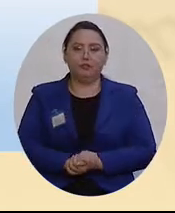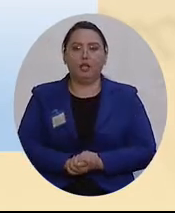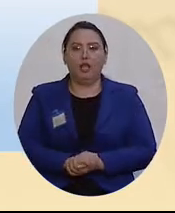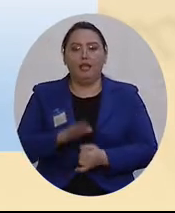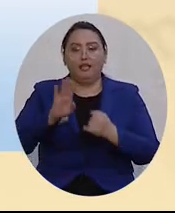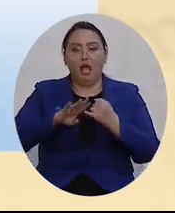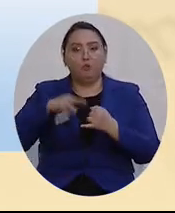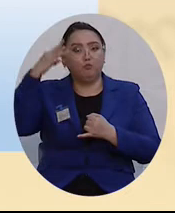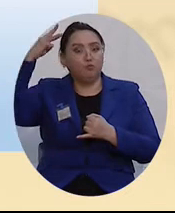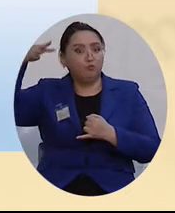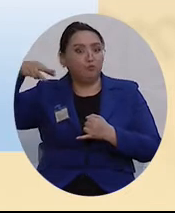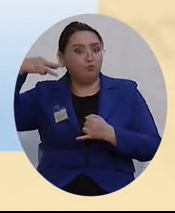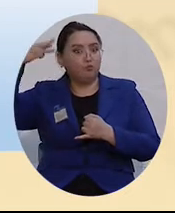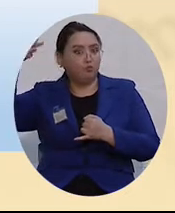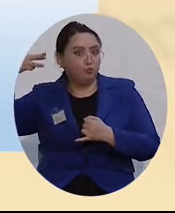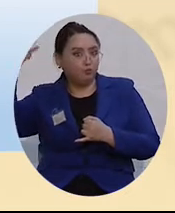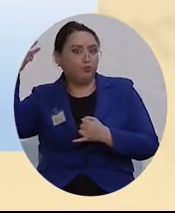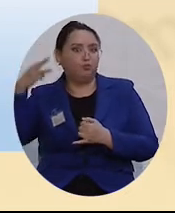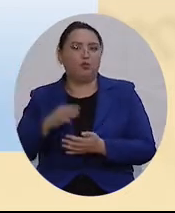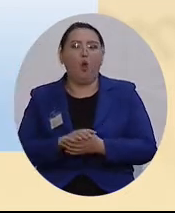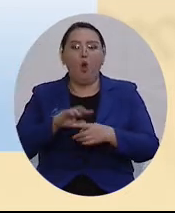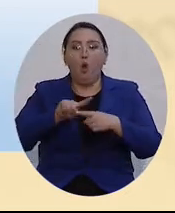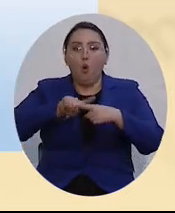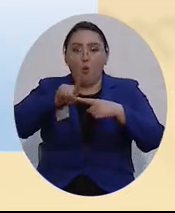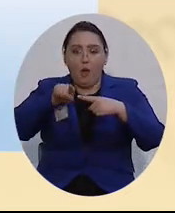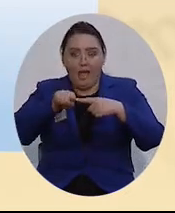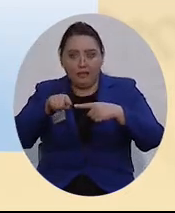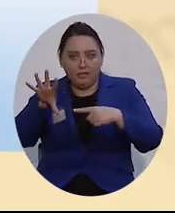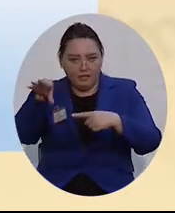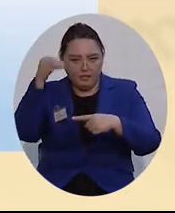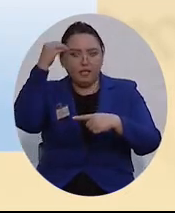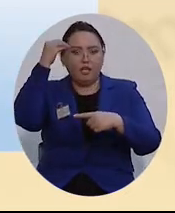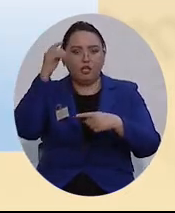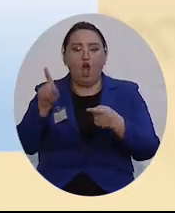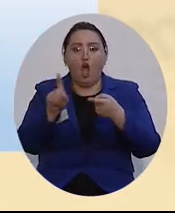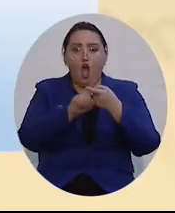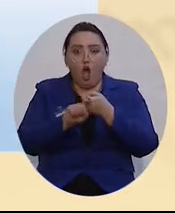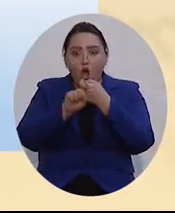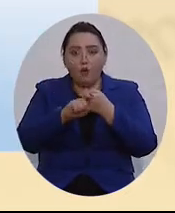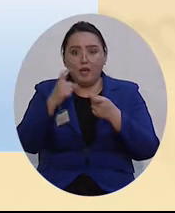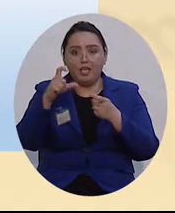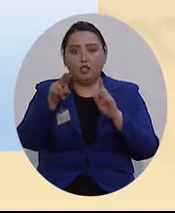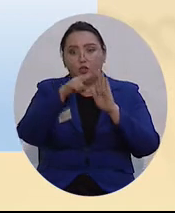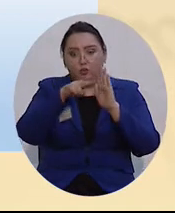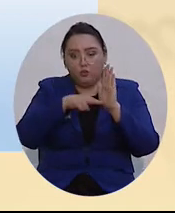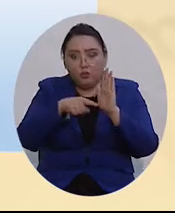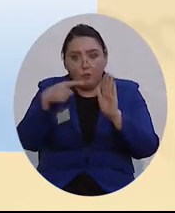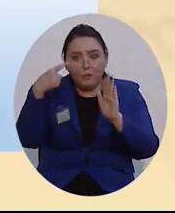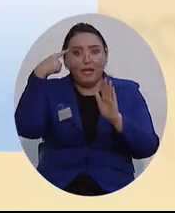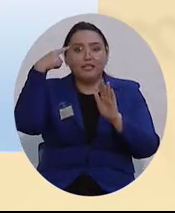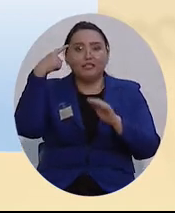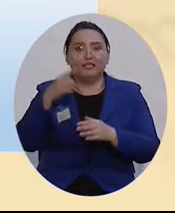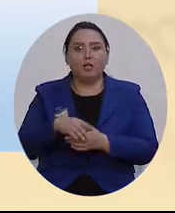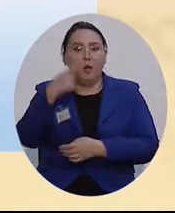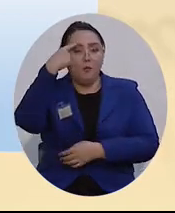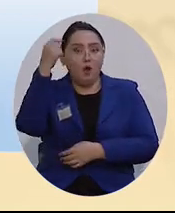гэдэг үгийнхаа бас үгийн язгуурыг чээжлэх за тэгээд хол багшийнхаа дүрмийг мэдэх гэдэг маань Монгол бичгээр